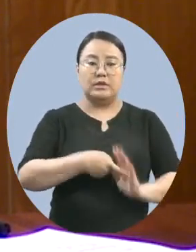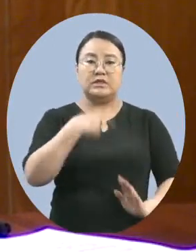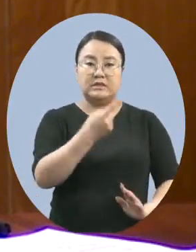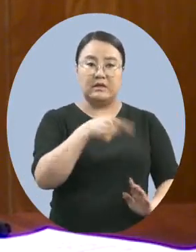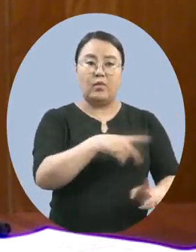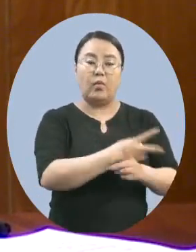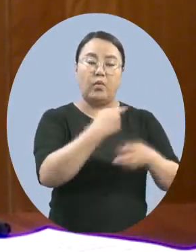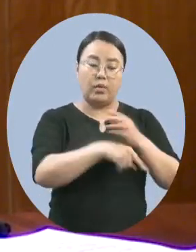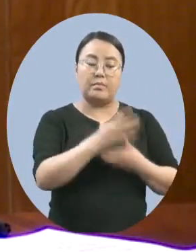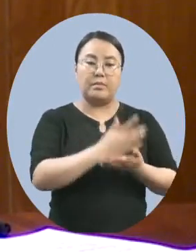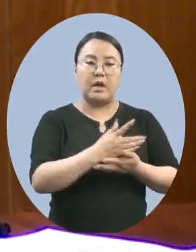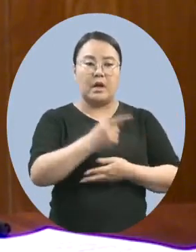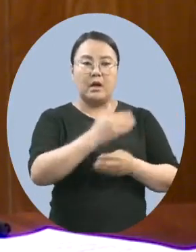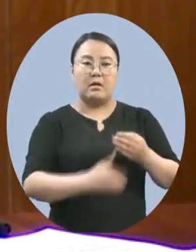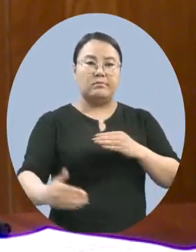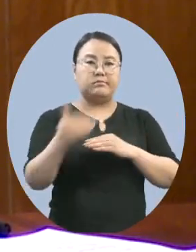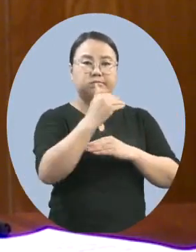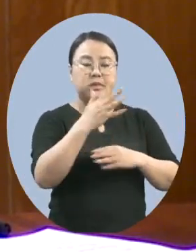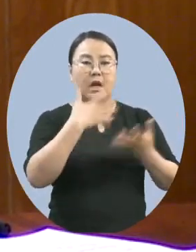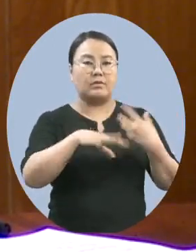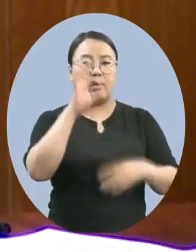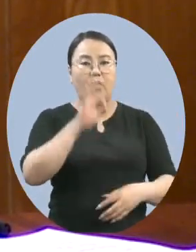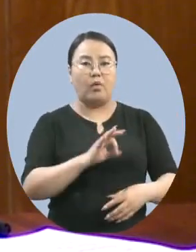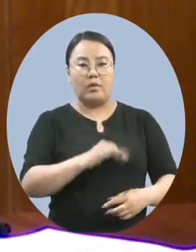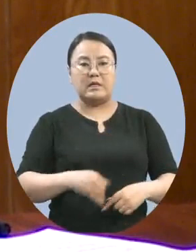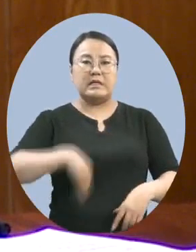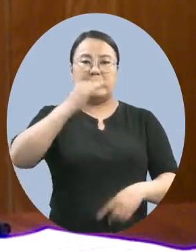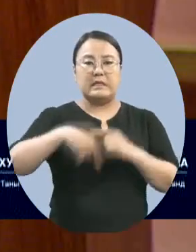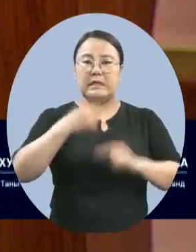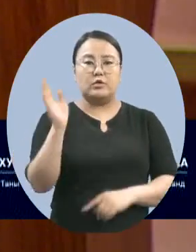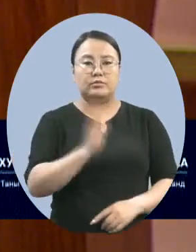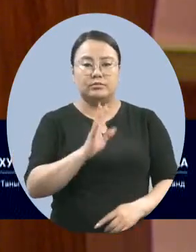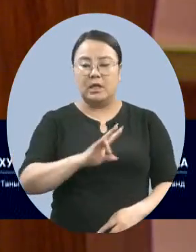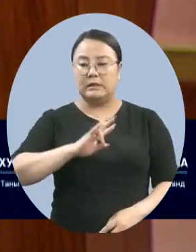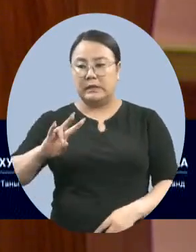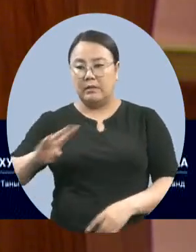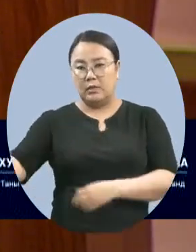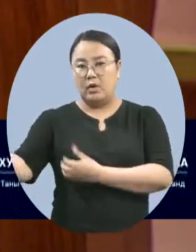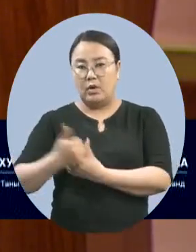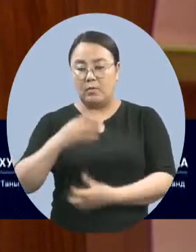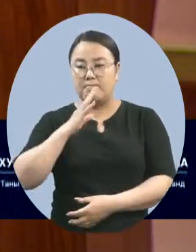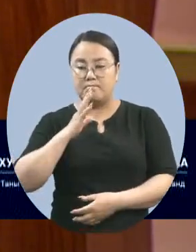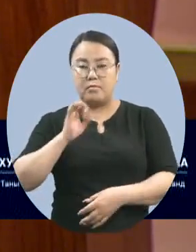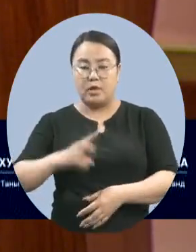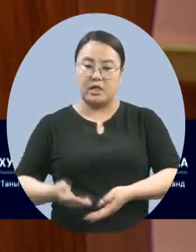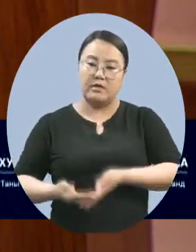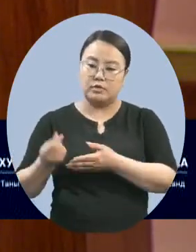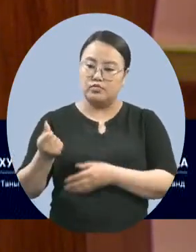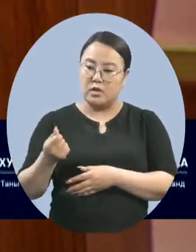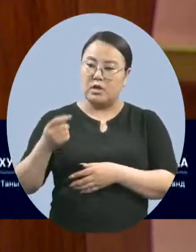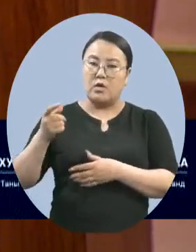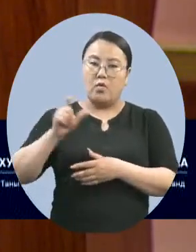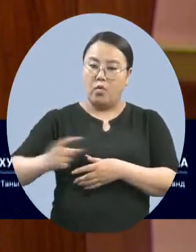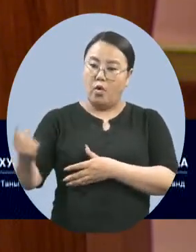дагуу тогтоосон зардлын дээд хэмжээний 15% хэтрэхгүй байх. Нам эвсэл нэр дэвшүүлэхдээ намын гишүүн дэмжигчээсээ мөнгөн